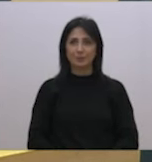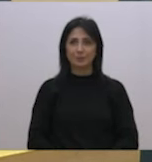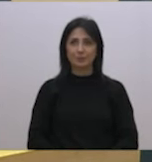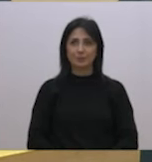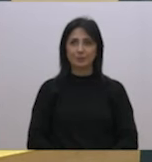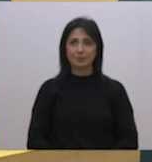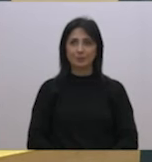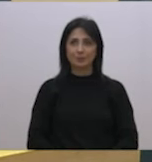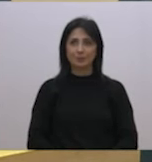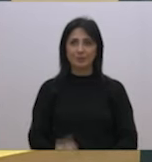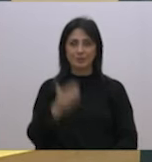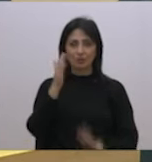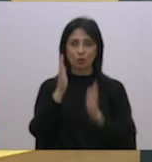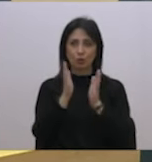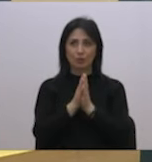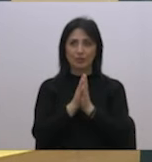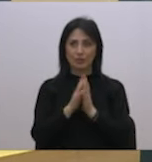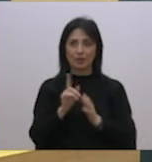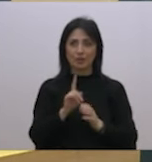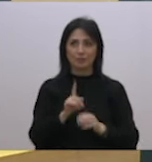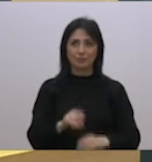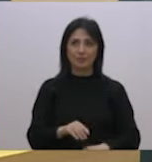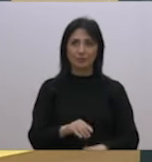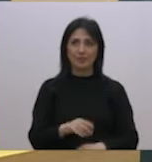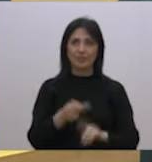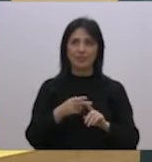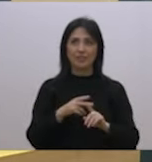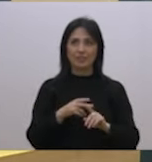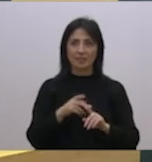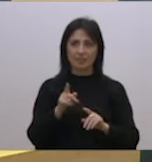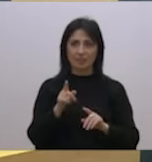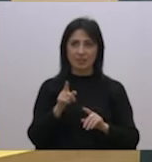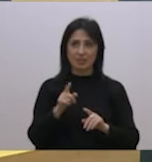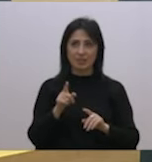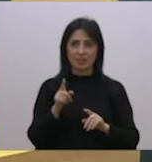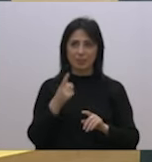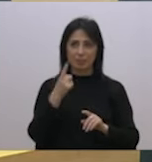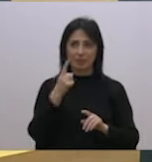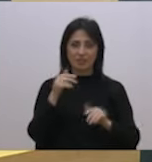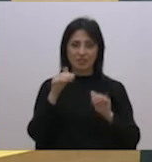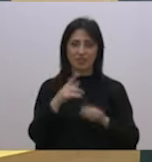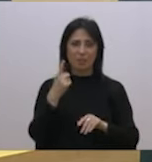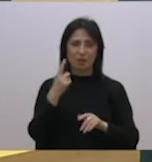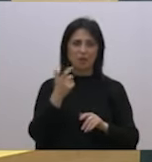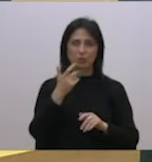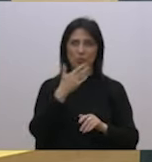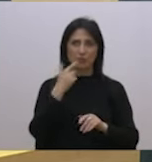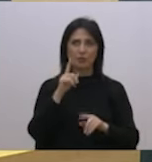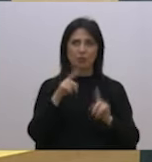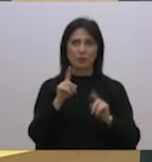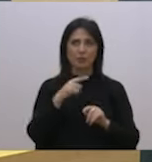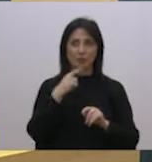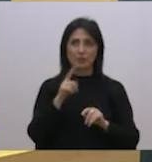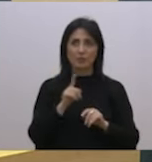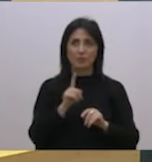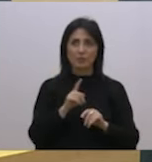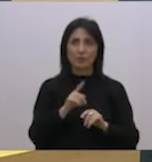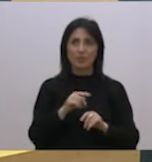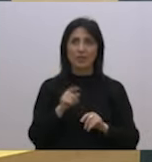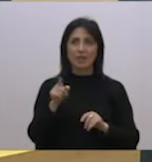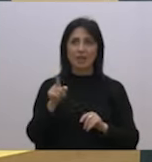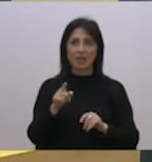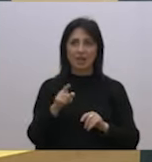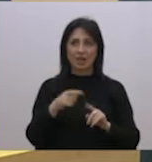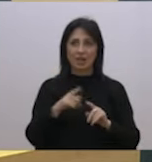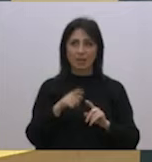E ha tkuen minda ktkhovt eseti rame ra. Is sichkaret, Artalia marto tkueni gadasatskvati ara, zogierti rasats vitkvi, magra. Ju es